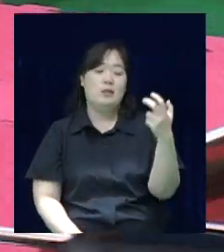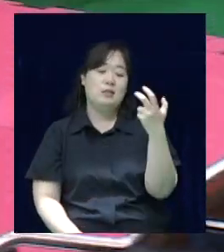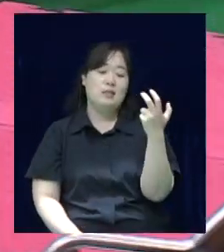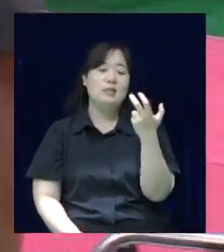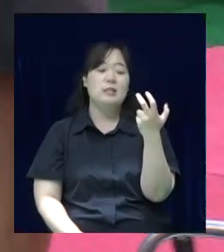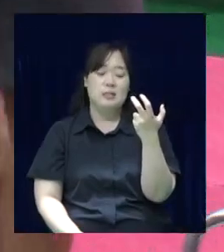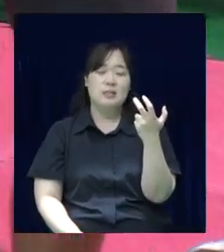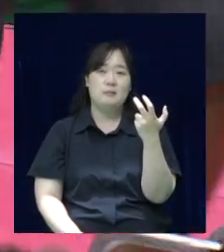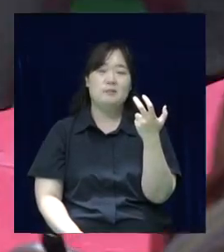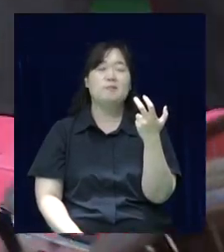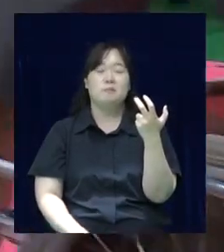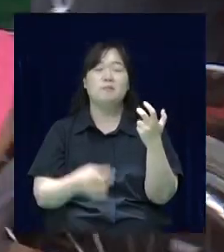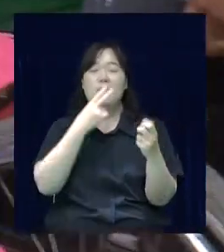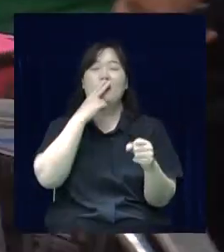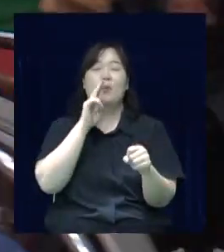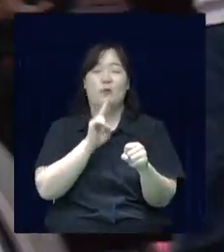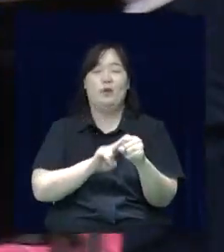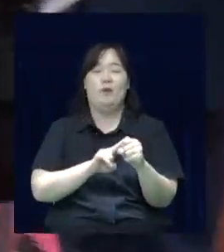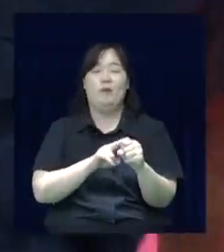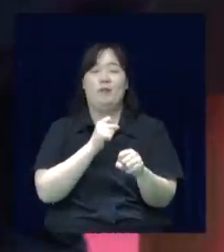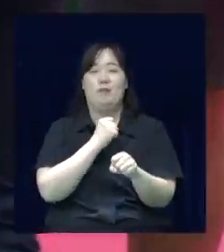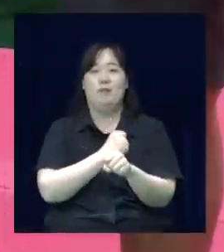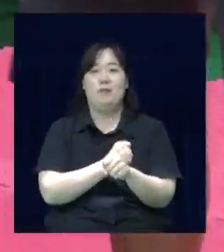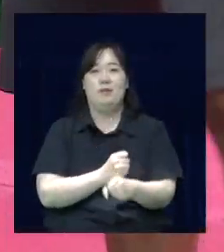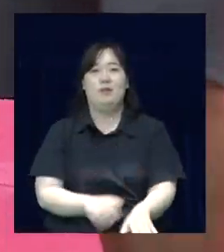70kg을 선택한 박영서 선수고요.